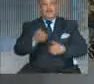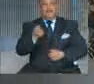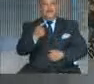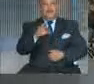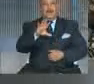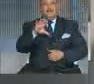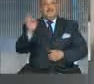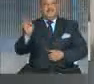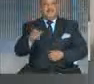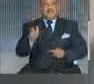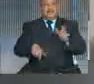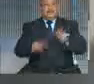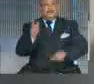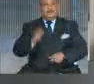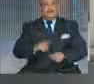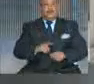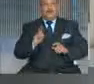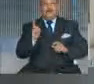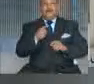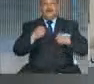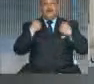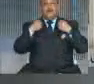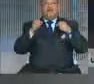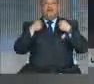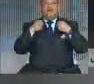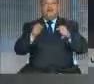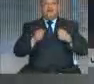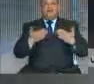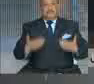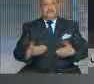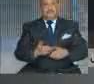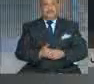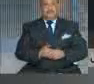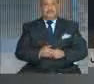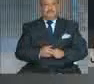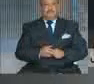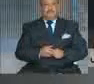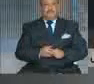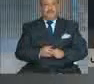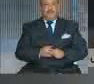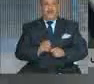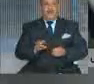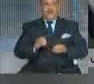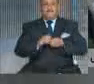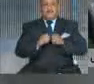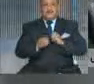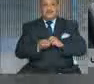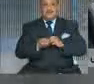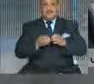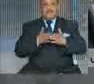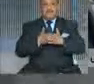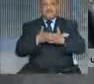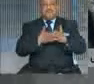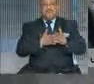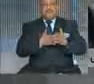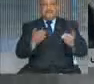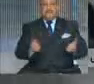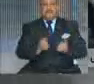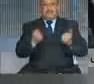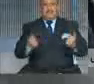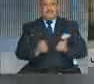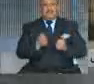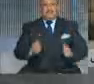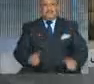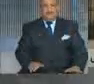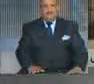كان غياب ممثل وزارة الإشراف عن آخر جلسة تفاوضية جهوية قطرة نفاضت كأس احتجاج إطارات الشباب والطفولة